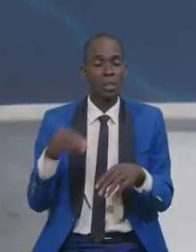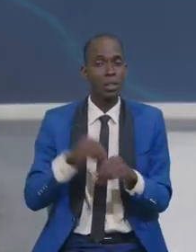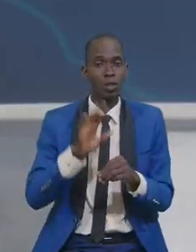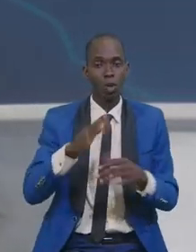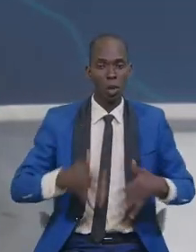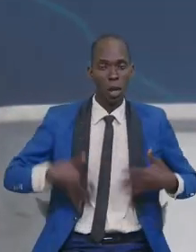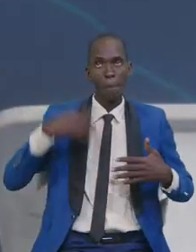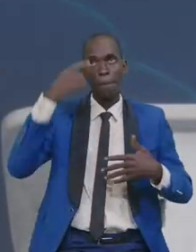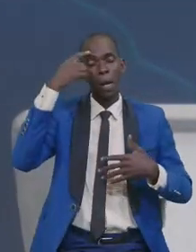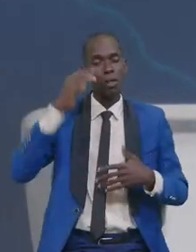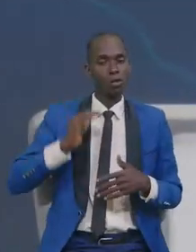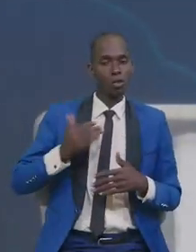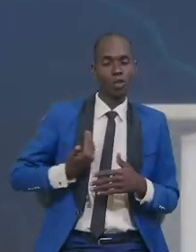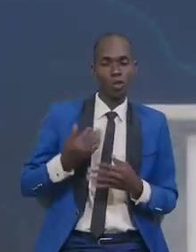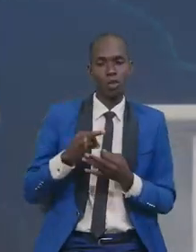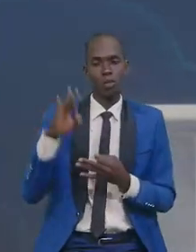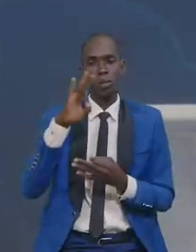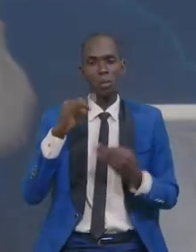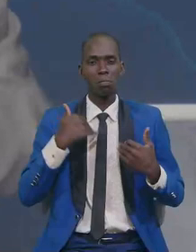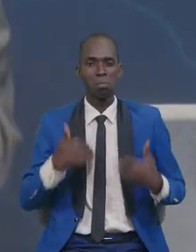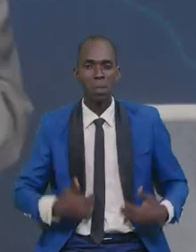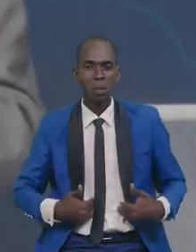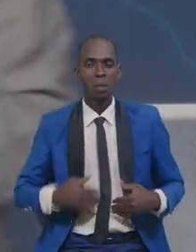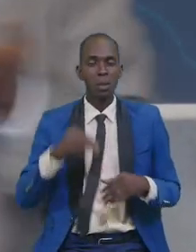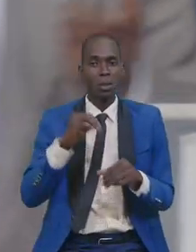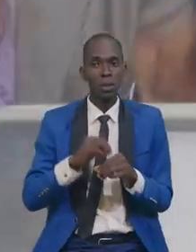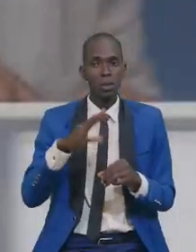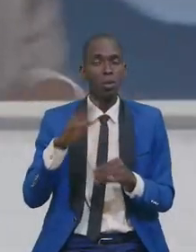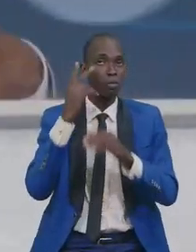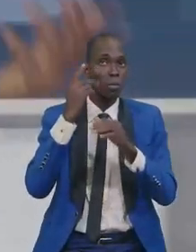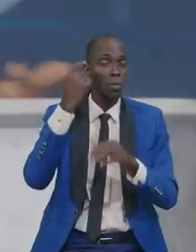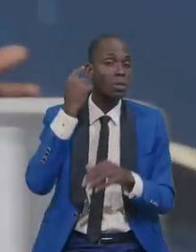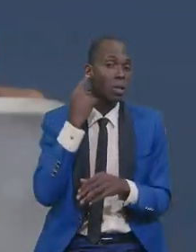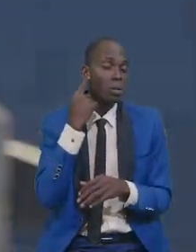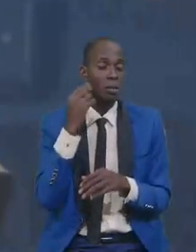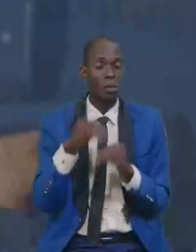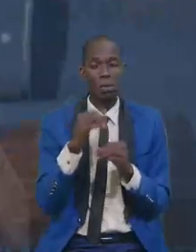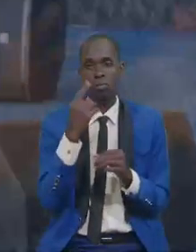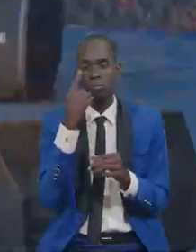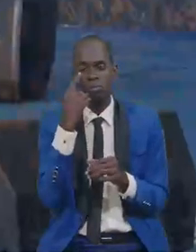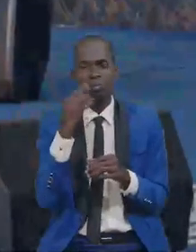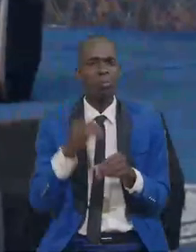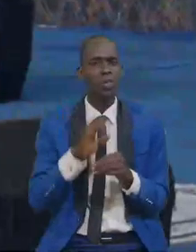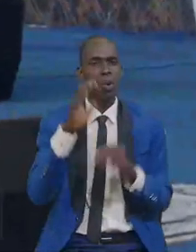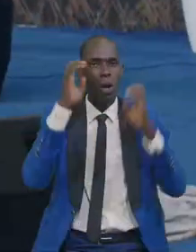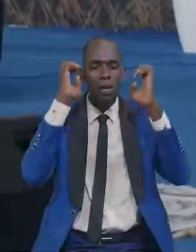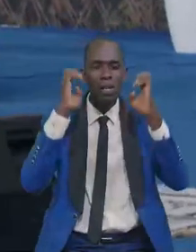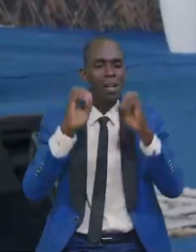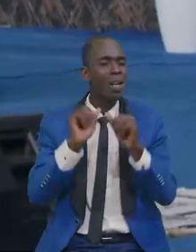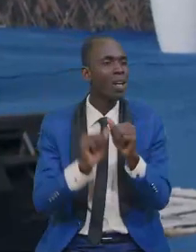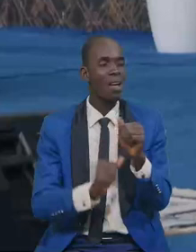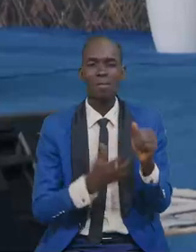les domaines de nos vies, dans ta pensée, dans ton âme, dans ton esprit, dans ton corps, dans ta vue, dans tes oreilles, dans tes études, dans ta